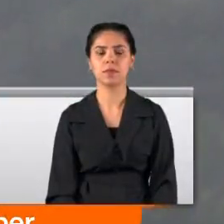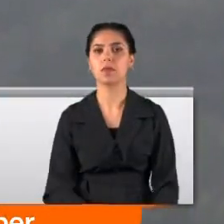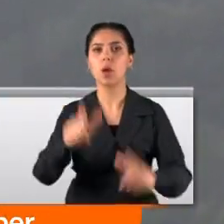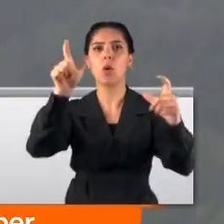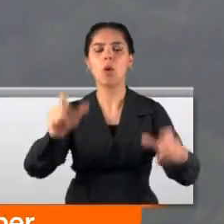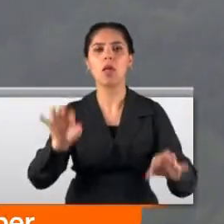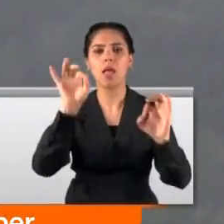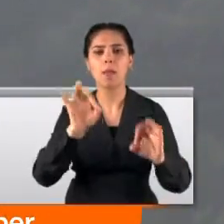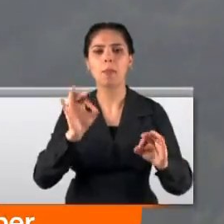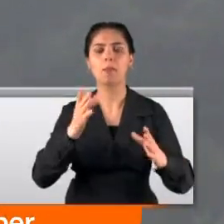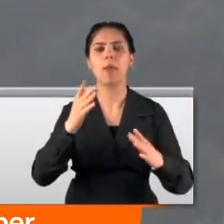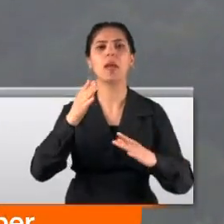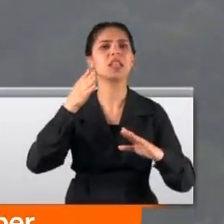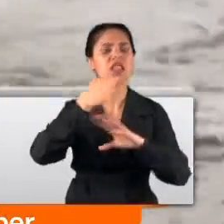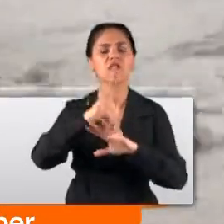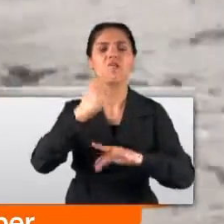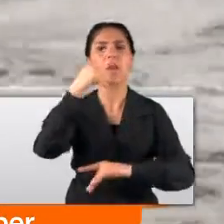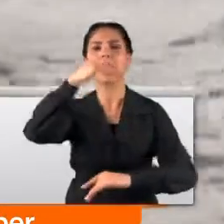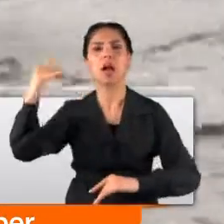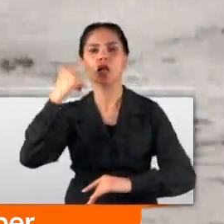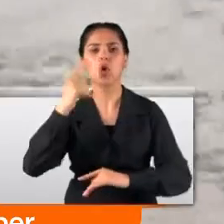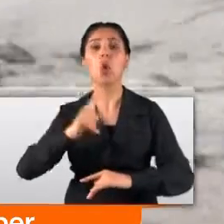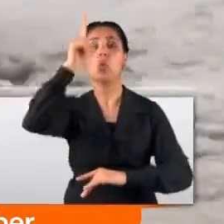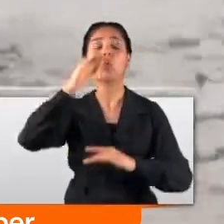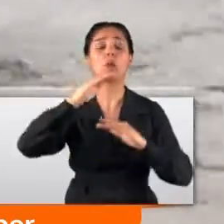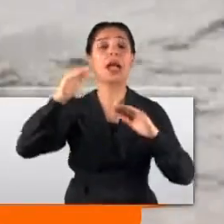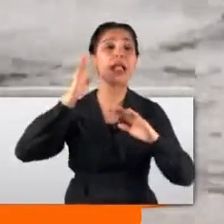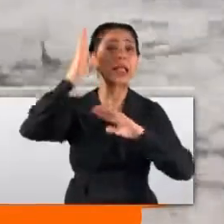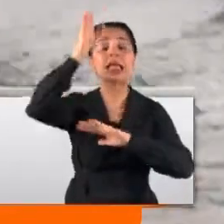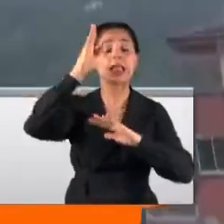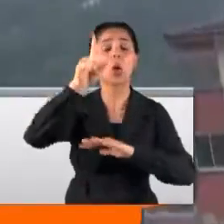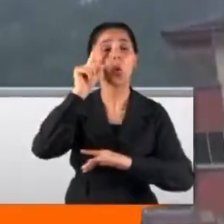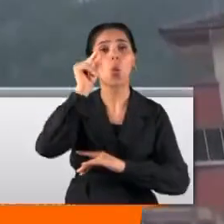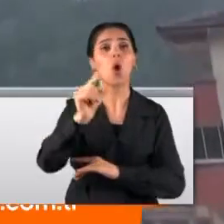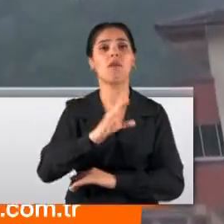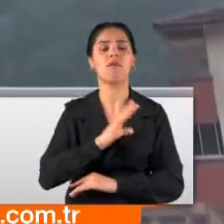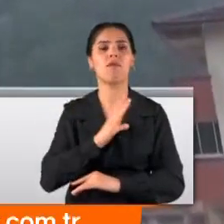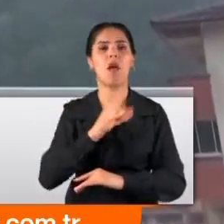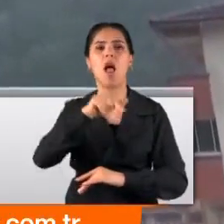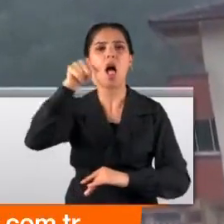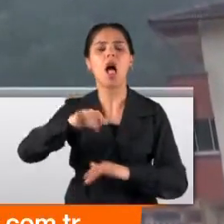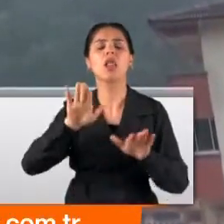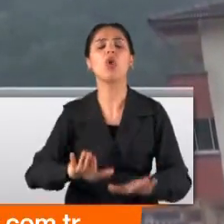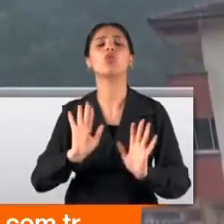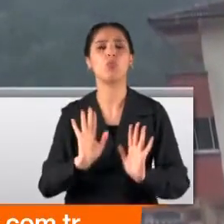Bölgede sık sık girişte birinci katta oturanlara üst katlara çıkması yönünde uyarı yapılıyor.